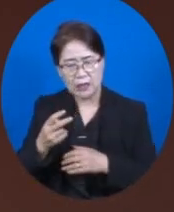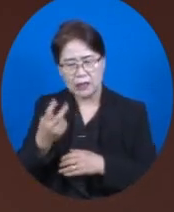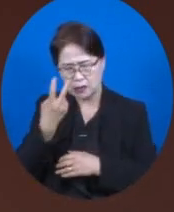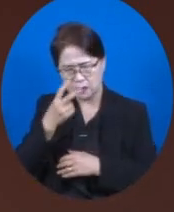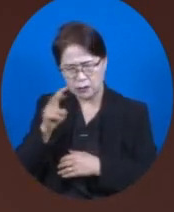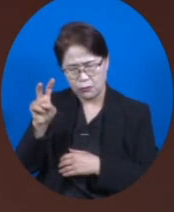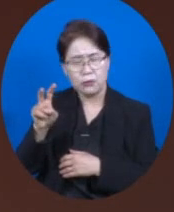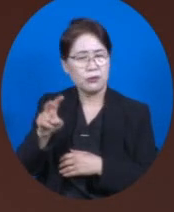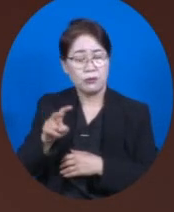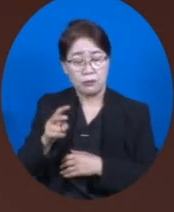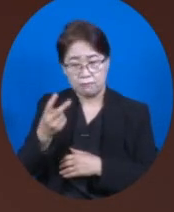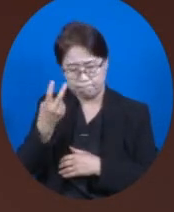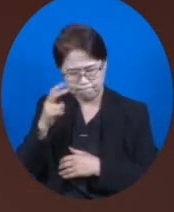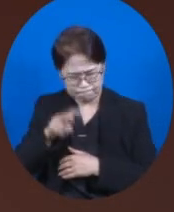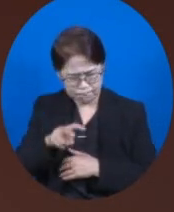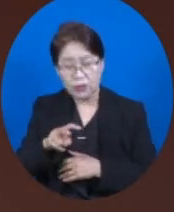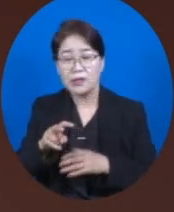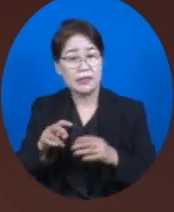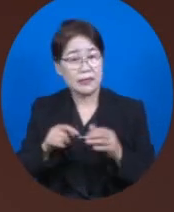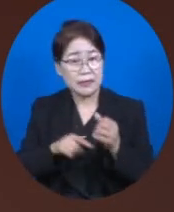있다는 것이 아닙니다